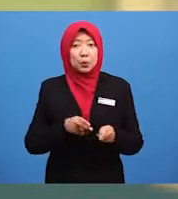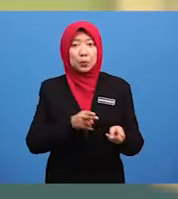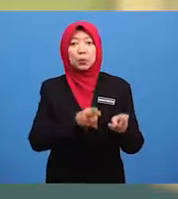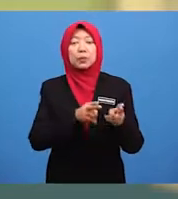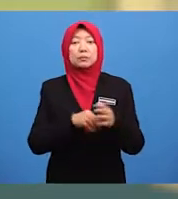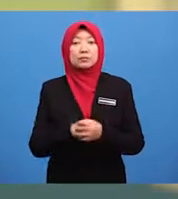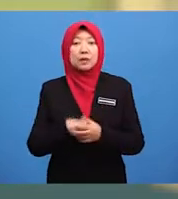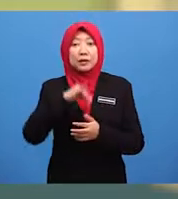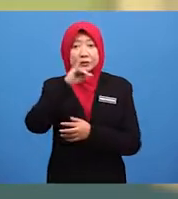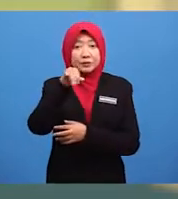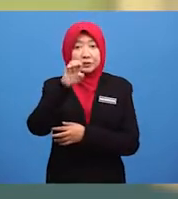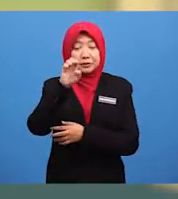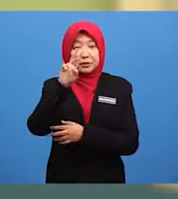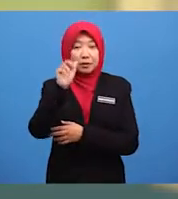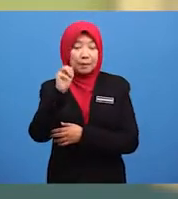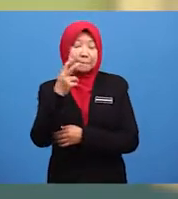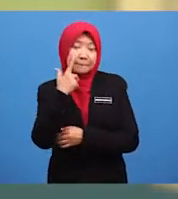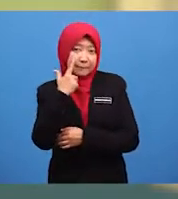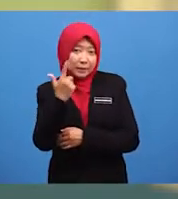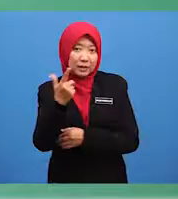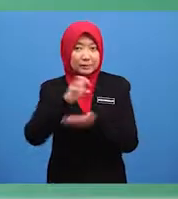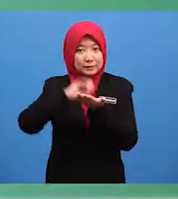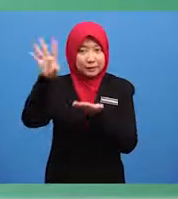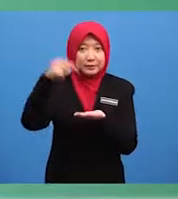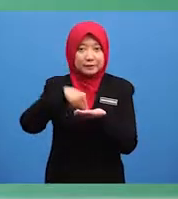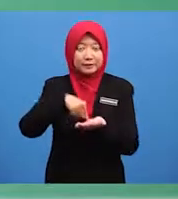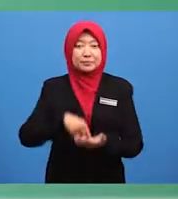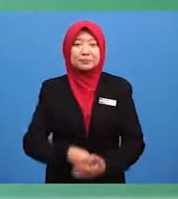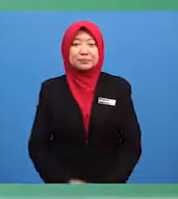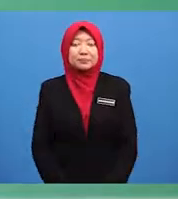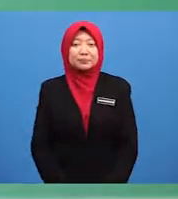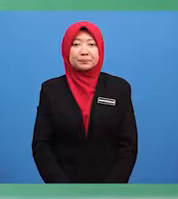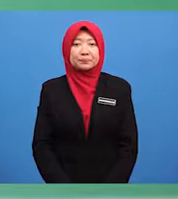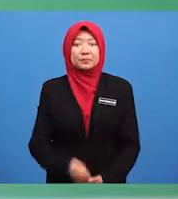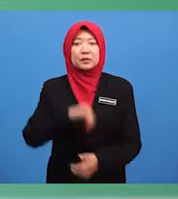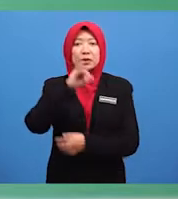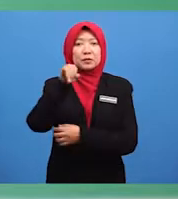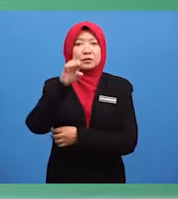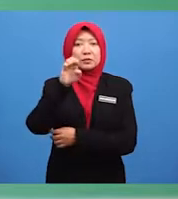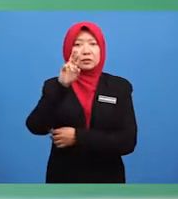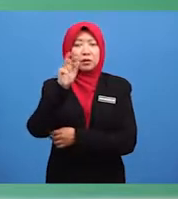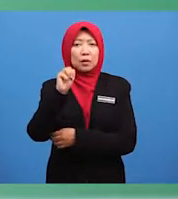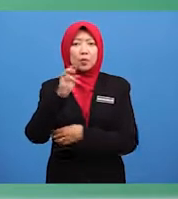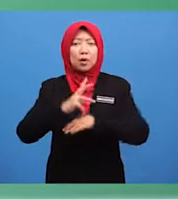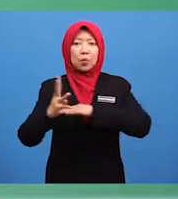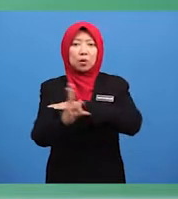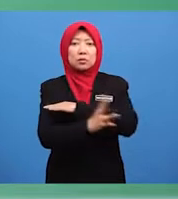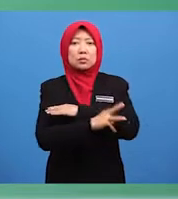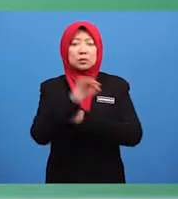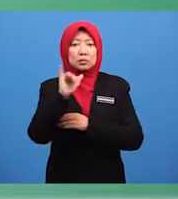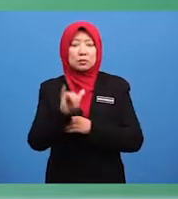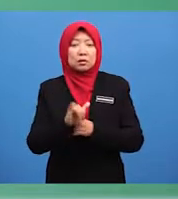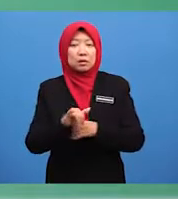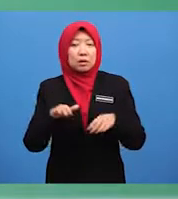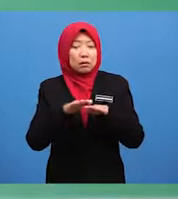jeram. Cuba kita lihat slide ini. Jeram ialah kawasan yang agak